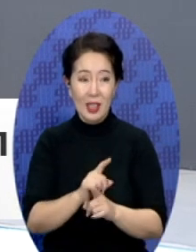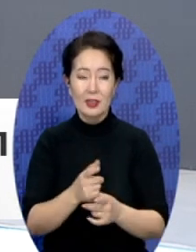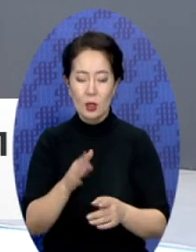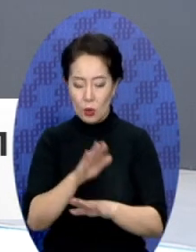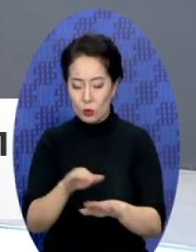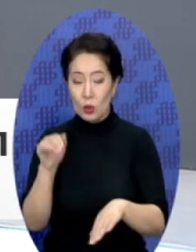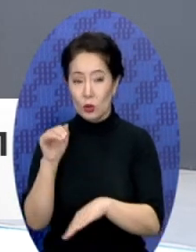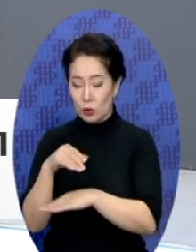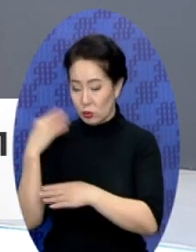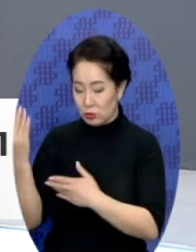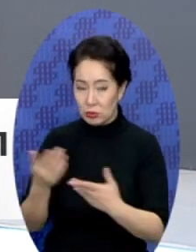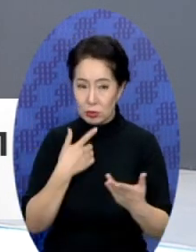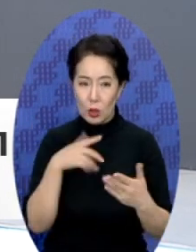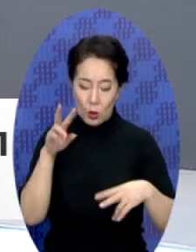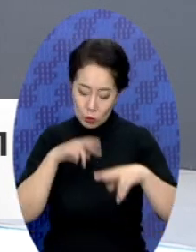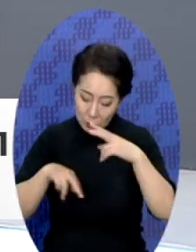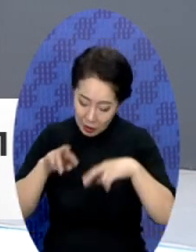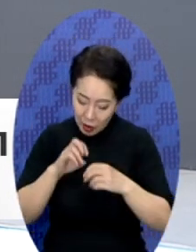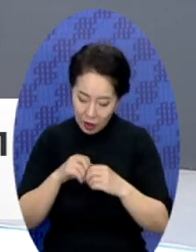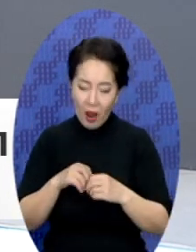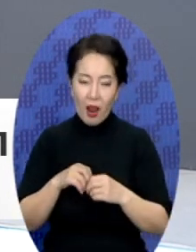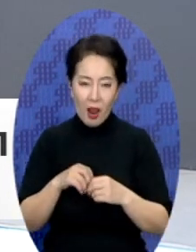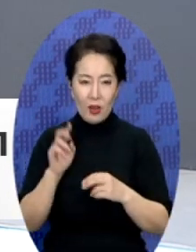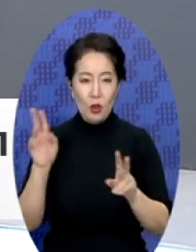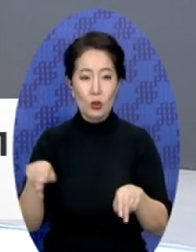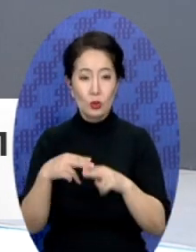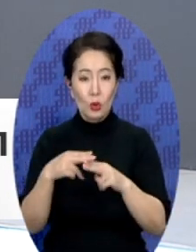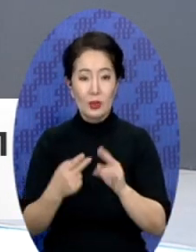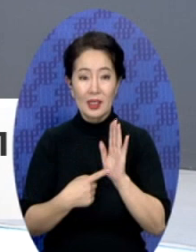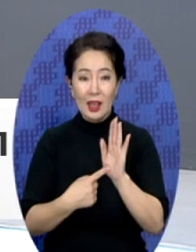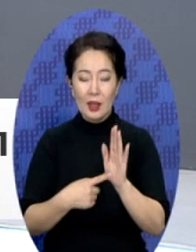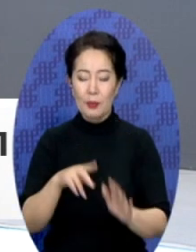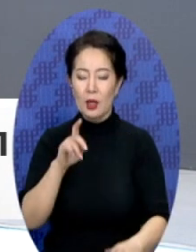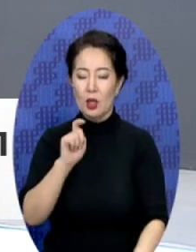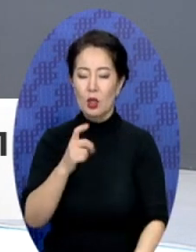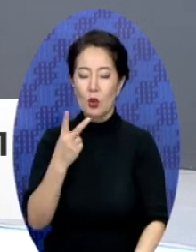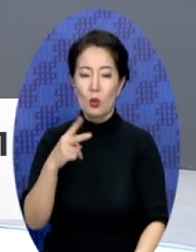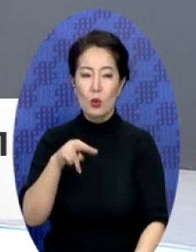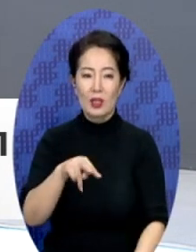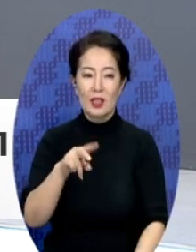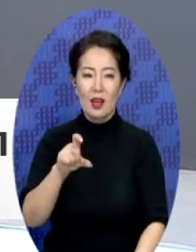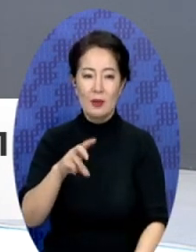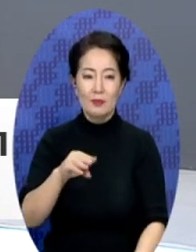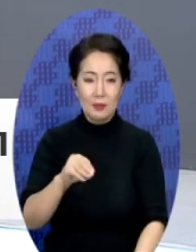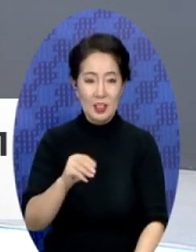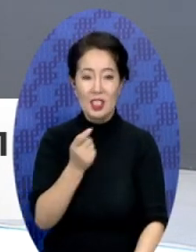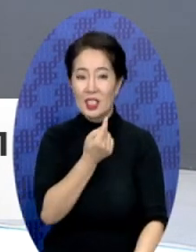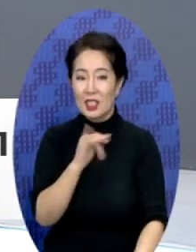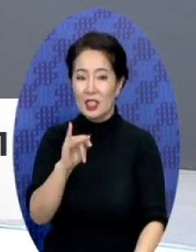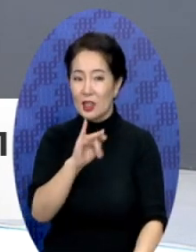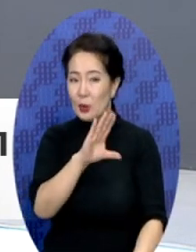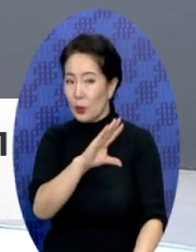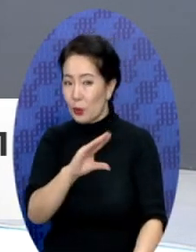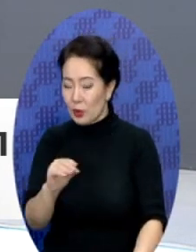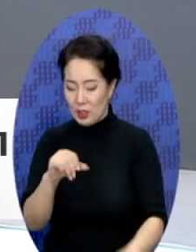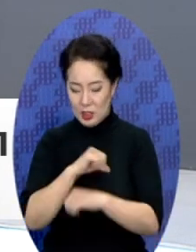сурагчдын төлөөлөгчдөндөө тодорхой хэмжээний судалгаа гэж үн дээр явс дүгнэлт гаргаснараа ер нь хөлмжийг хийг бол бид яг бүх иргэдийн оролцоотойгоор